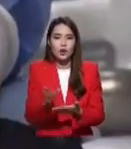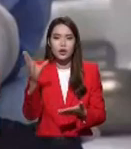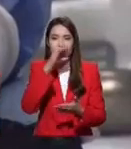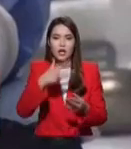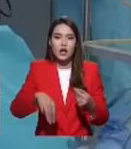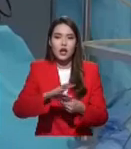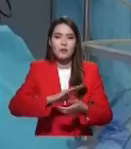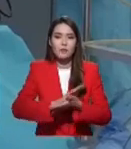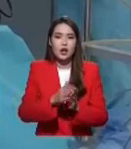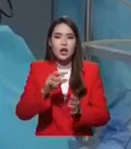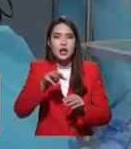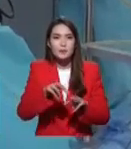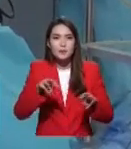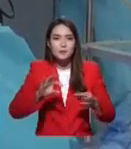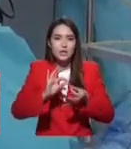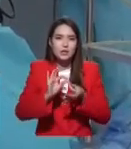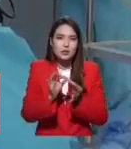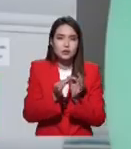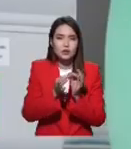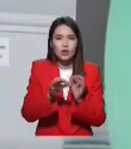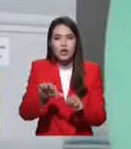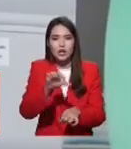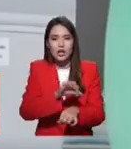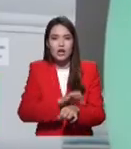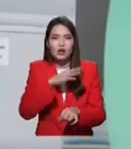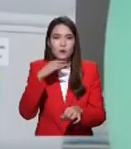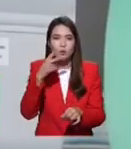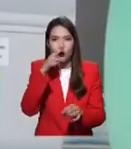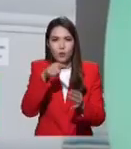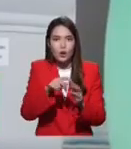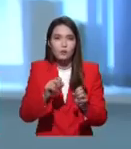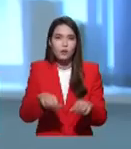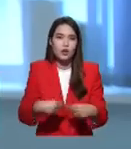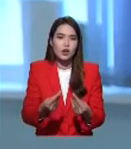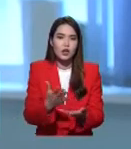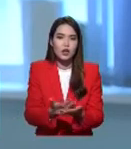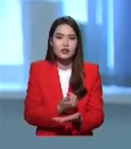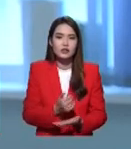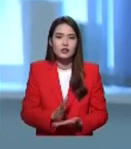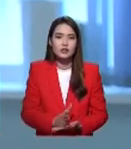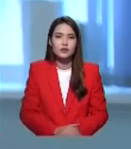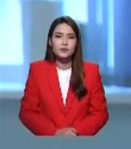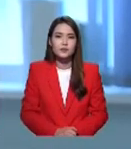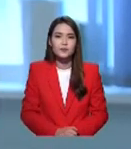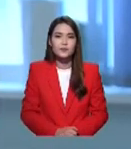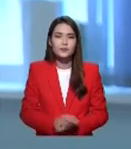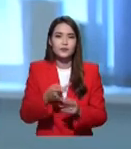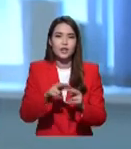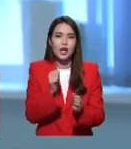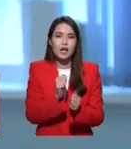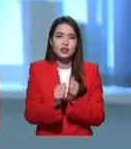барлық параметрлерді мінсіз есептей отырып, емделушінің буынына имплант қоюға мүмкіндік береді. Роботтың бір жақсысы